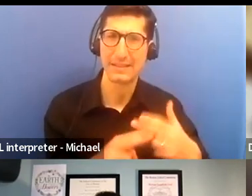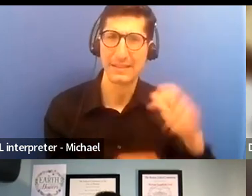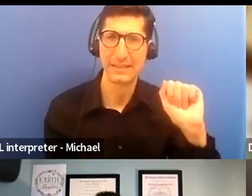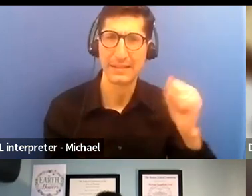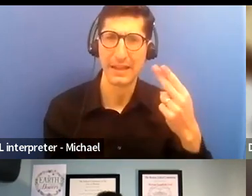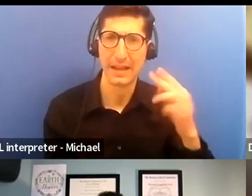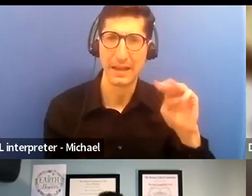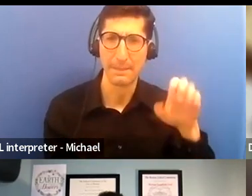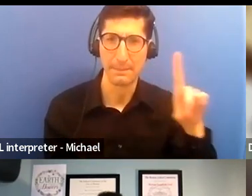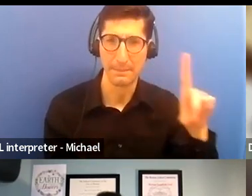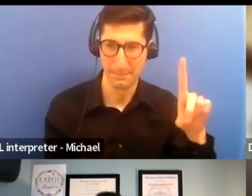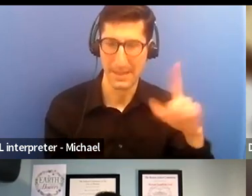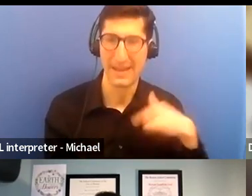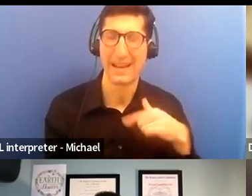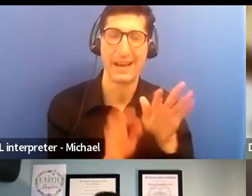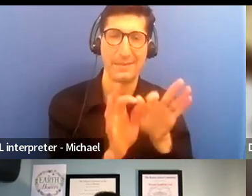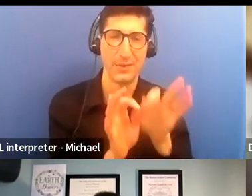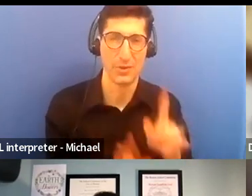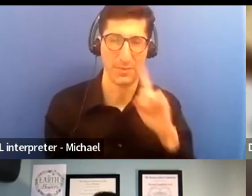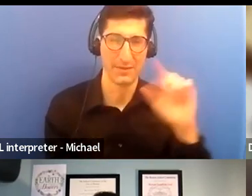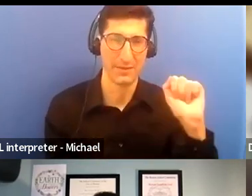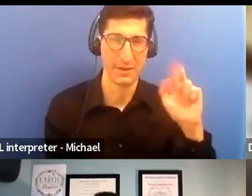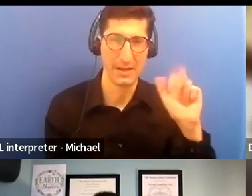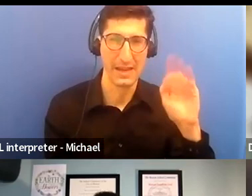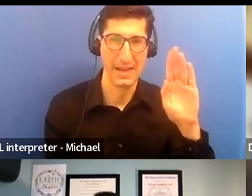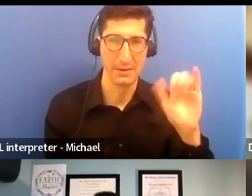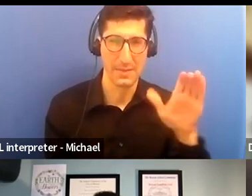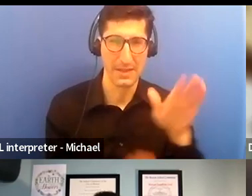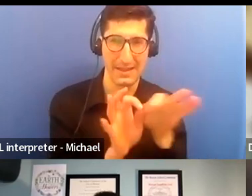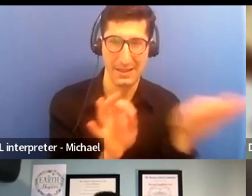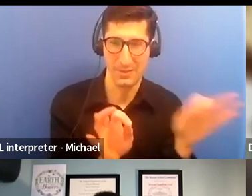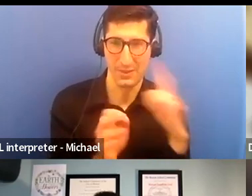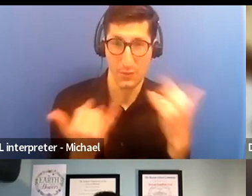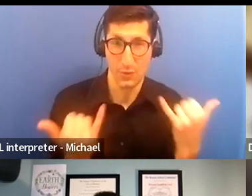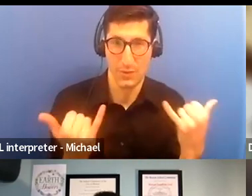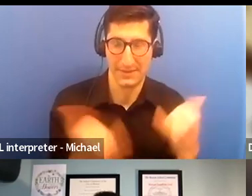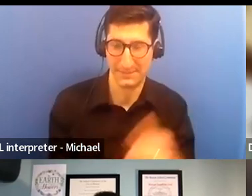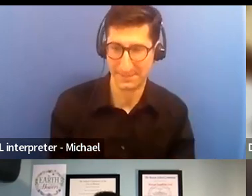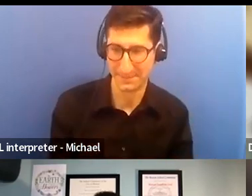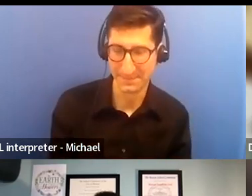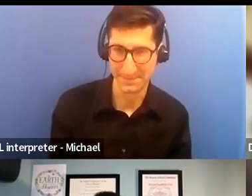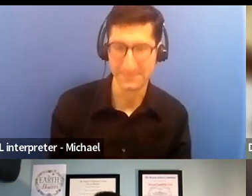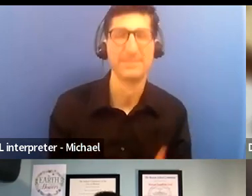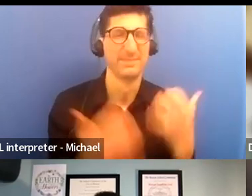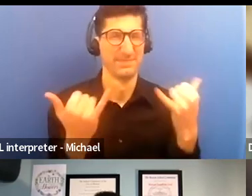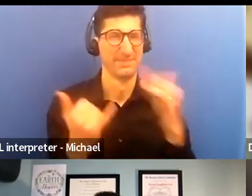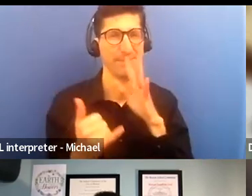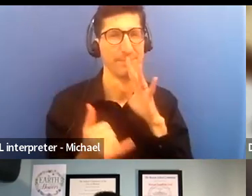will be your Arabic interpreter today. مرحبا أنا اسمي أحمد الربيعي أنا مترجم اللغة العربية لهذا